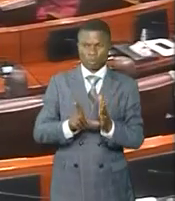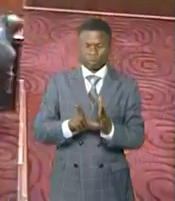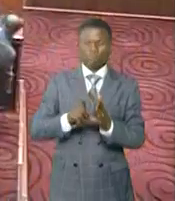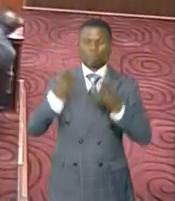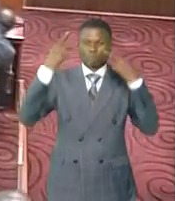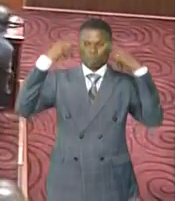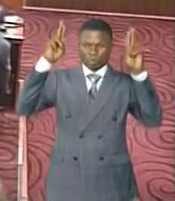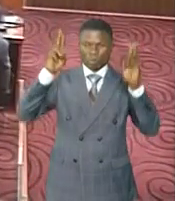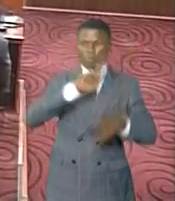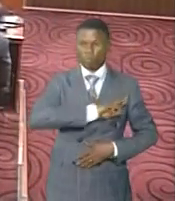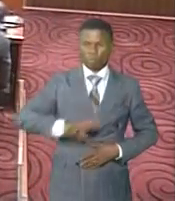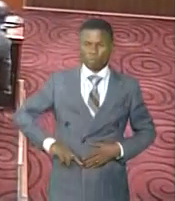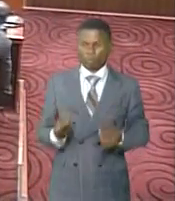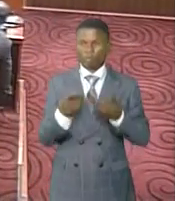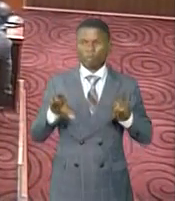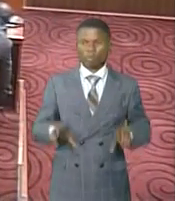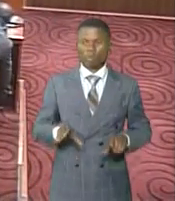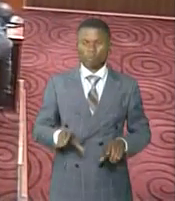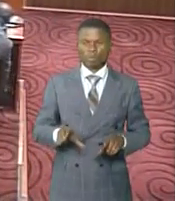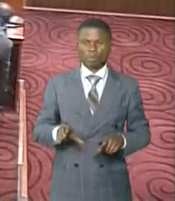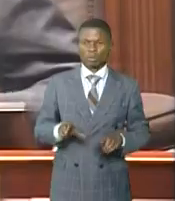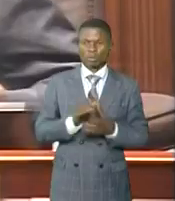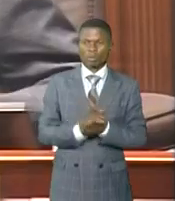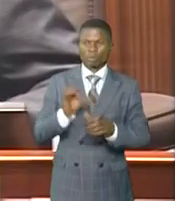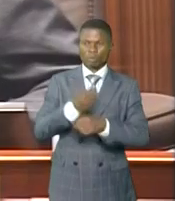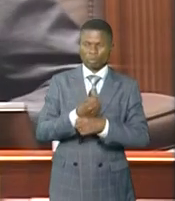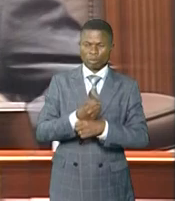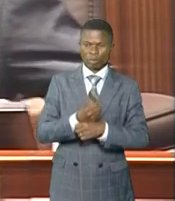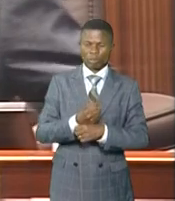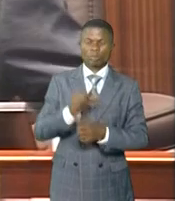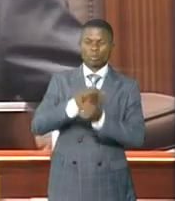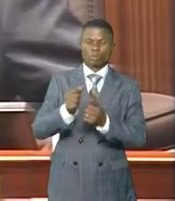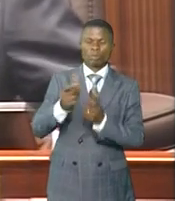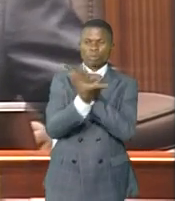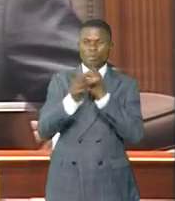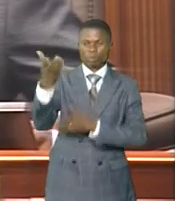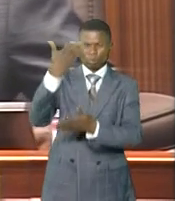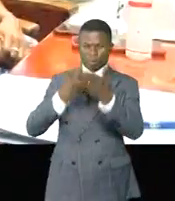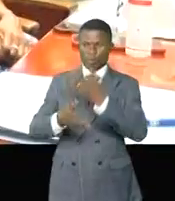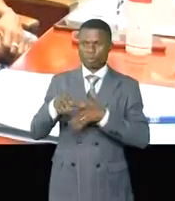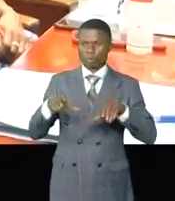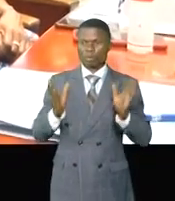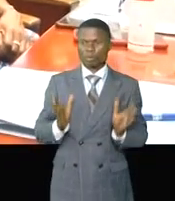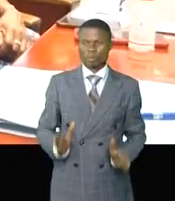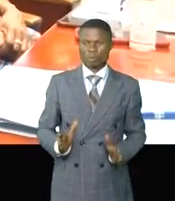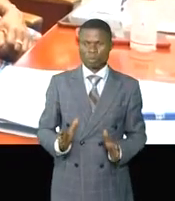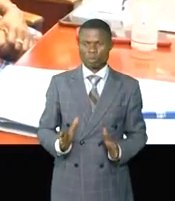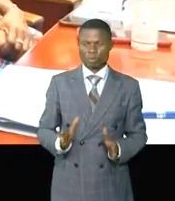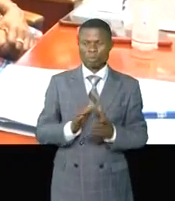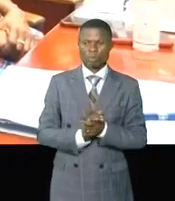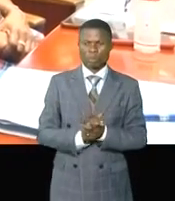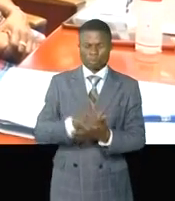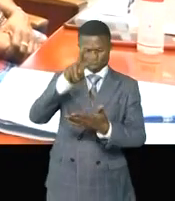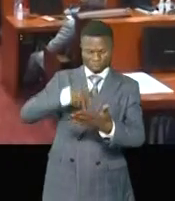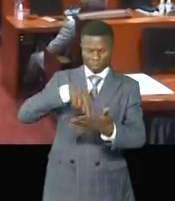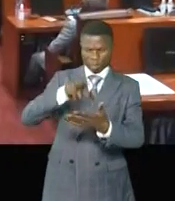la République démocratique du Congo de l'accord portant création de la zone de libre-échange continentale africaine, soumis à la deuxième lecture au